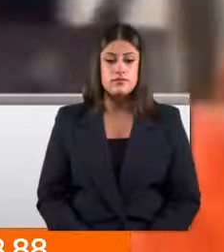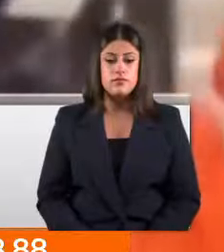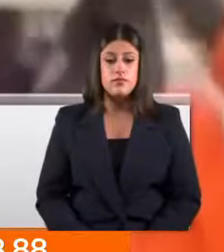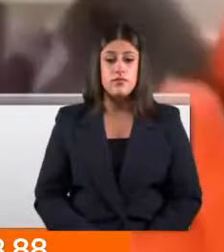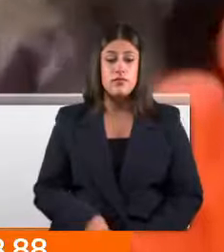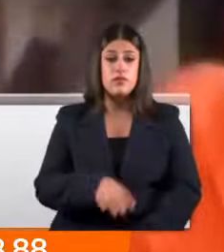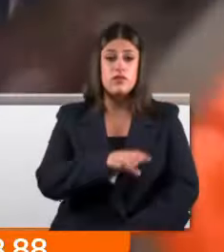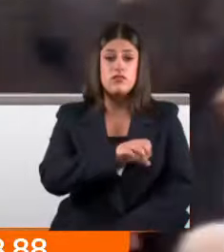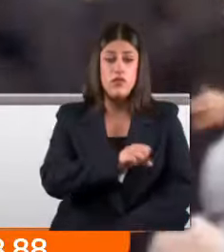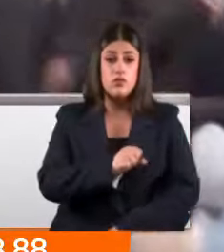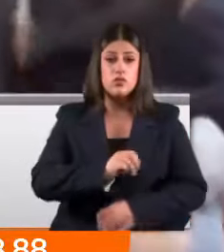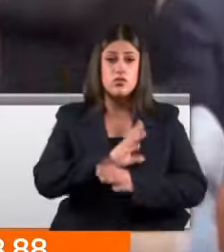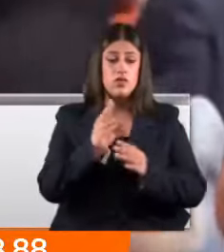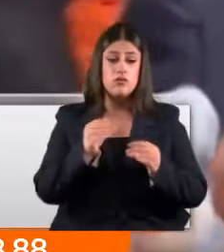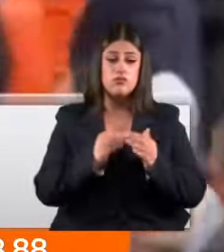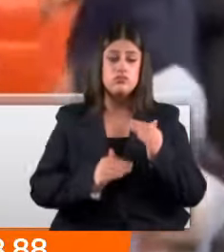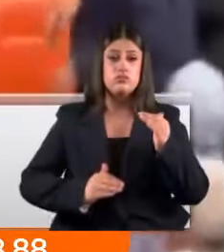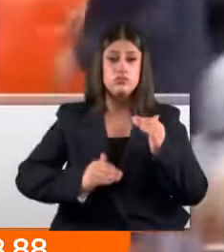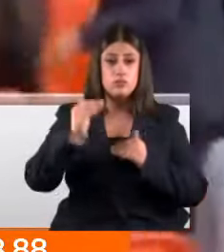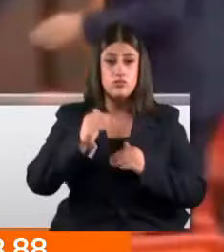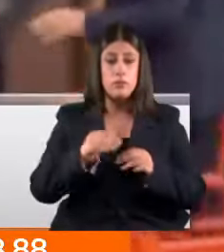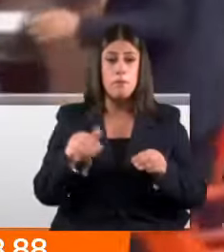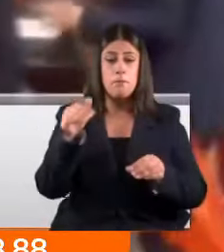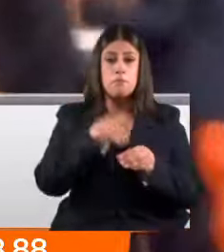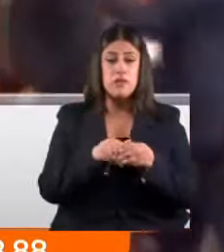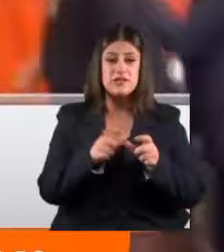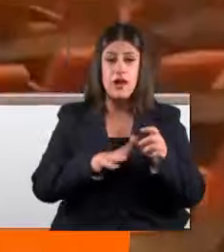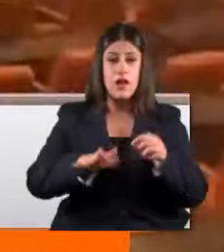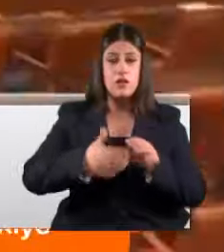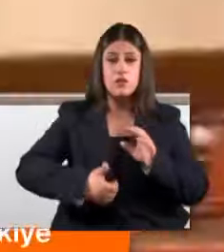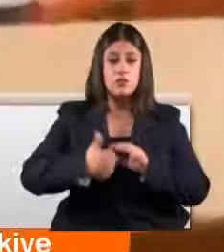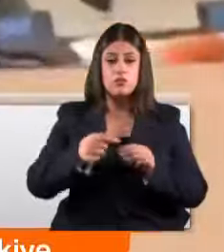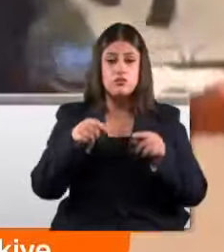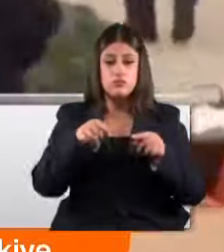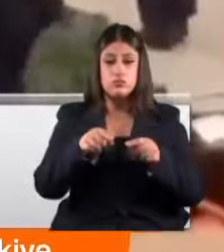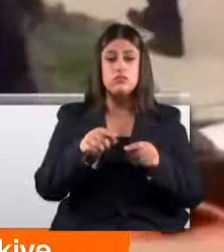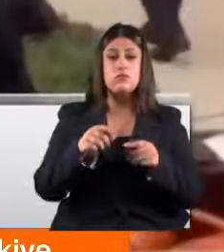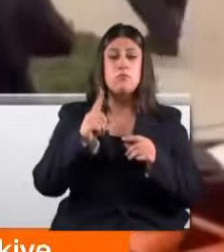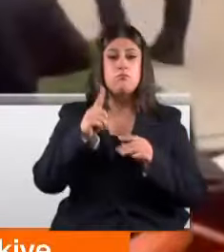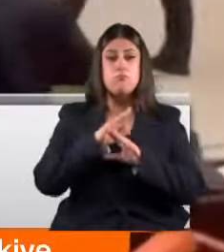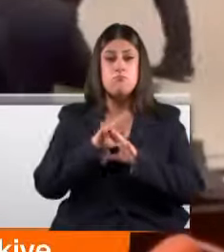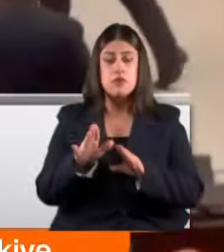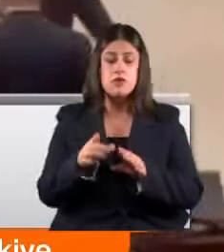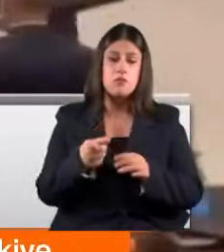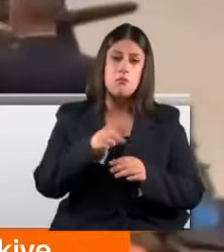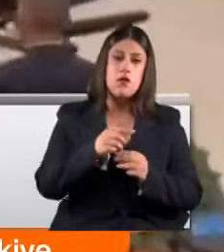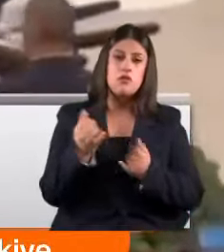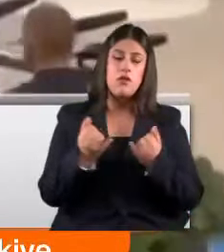Tansiyon da gerilim de düşmek bilmedi. Meclis Genel Kurulu'nda tartışmanın biri bitti diğeri başladı.